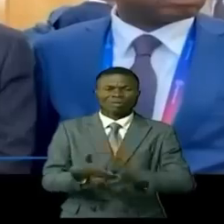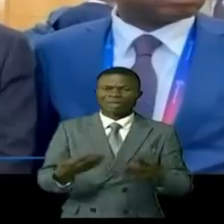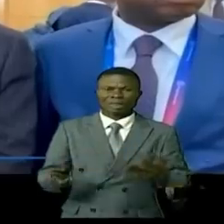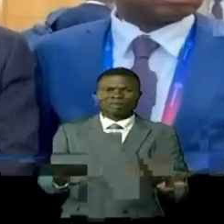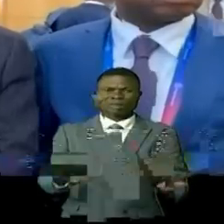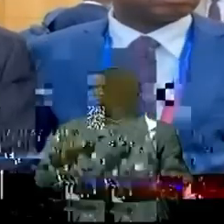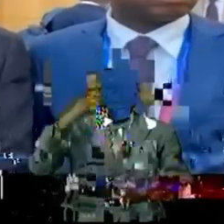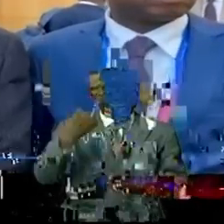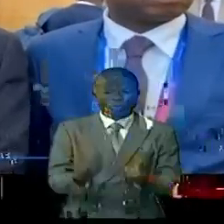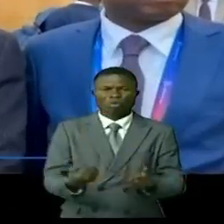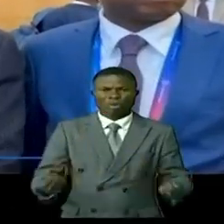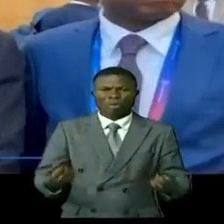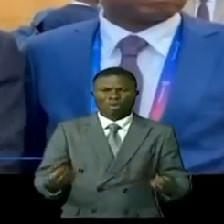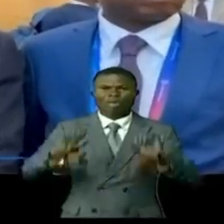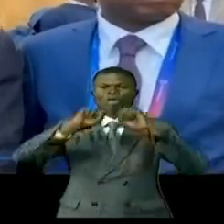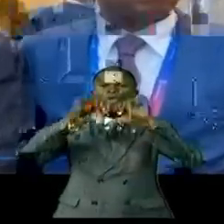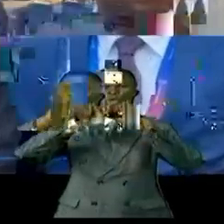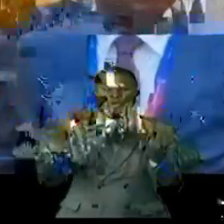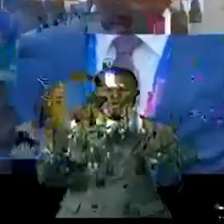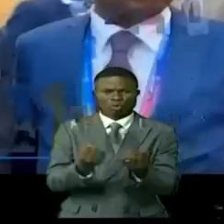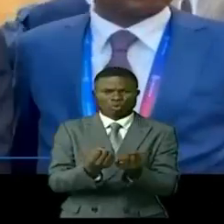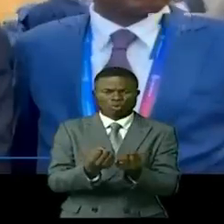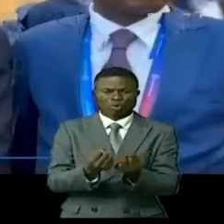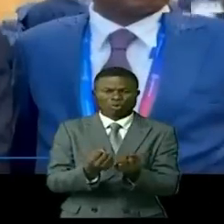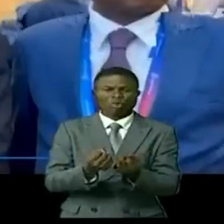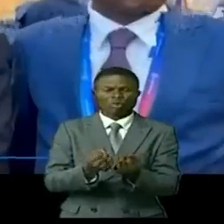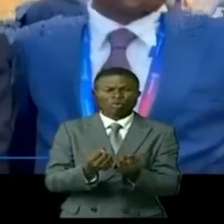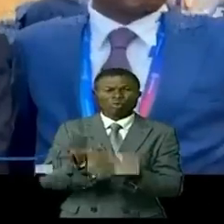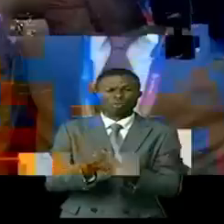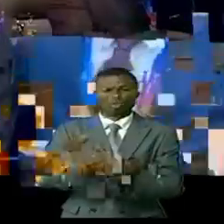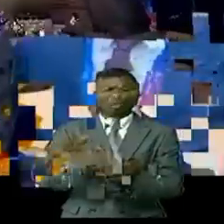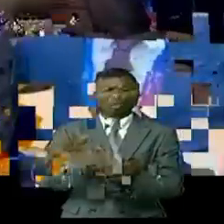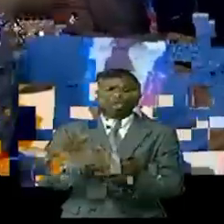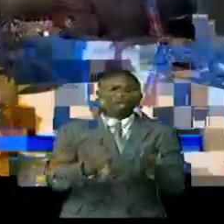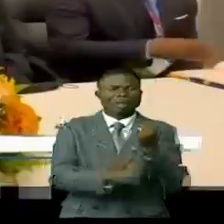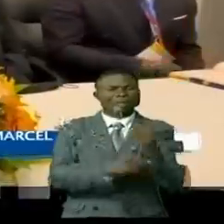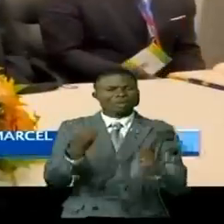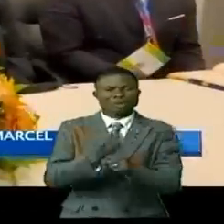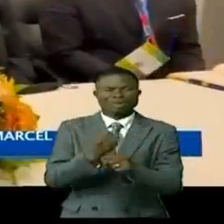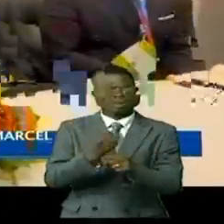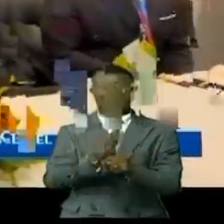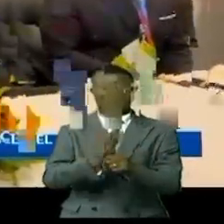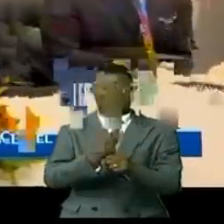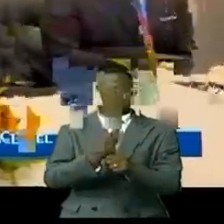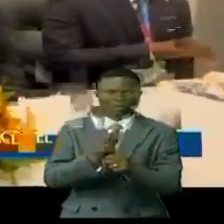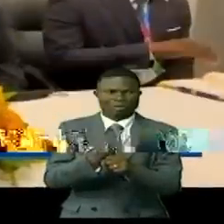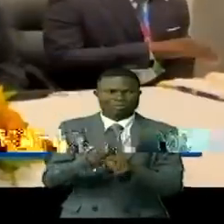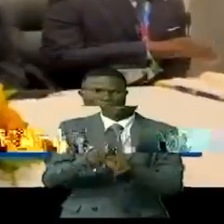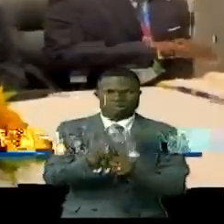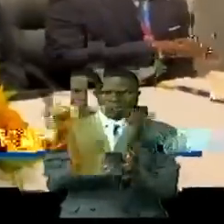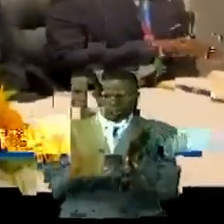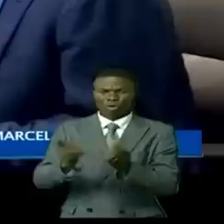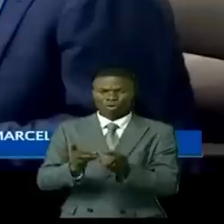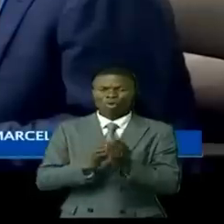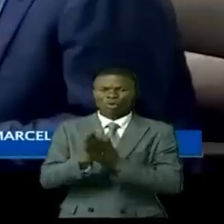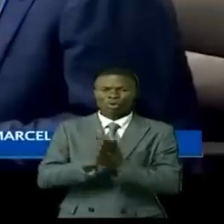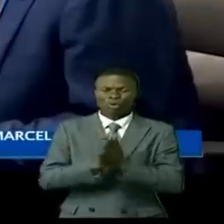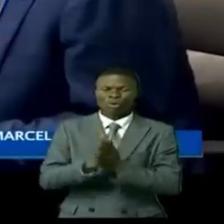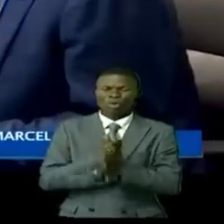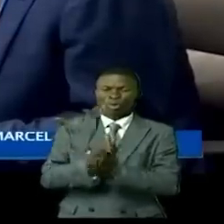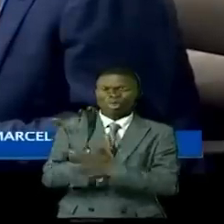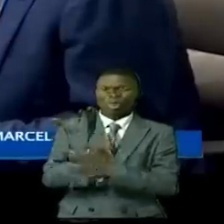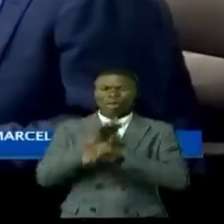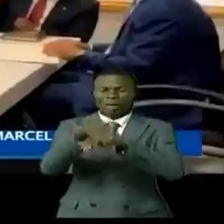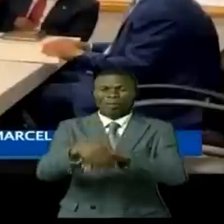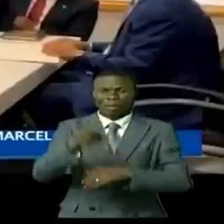les enfants parce que les sociétés ne veulent pas employer les professionnels. Cette délégation a en outre souhaité l'implication du